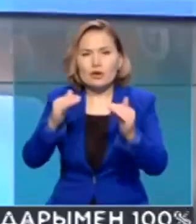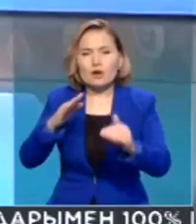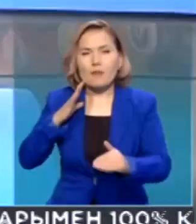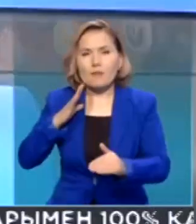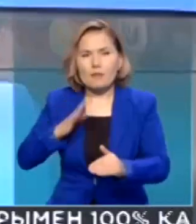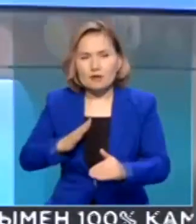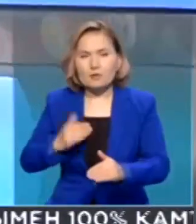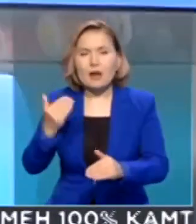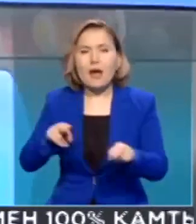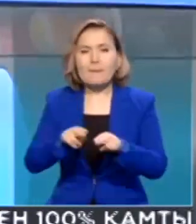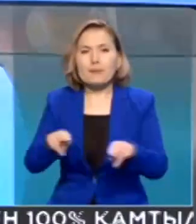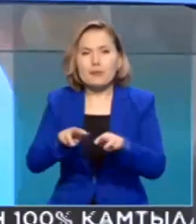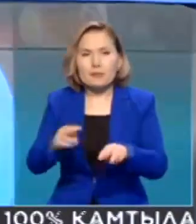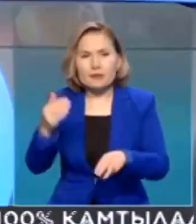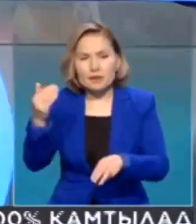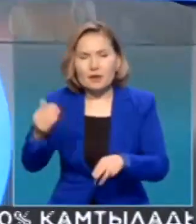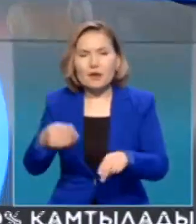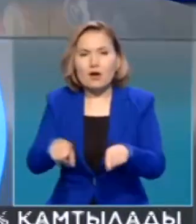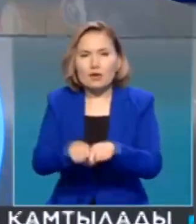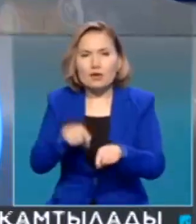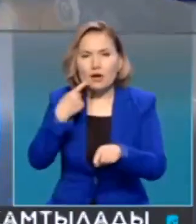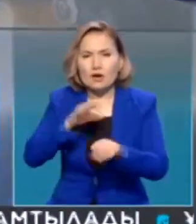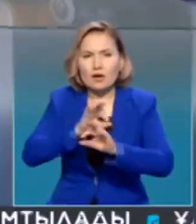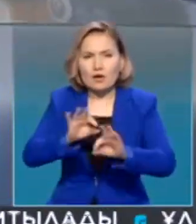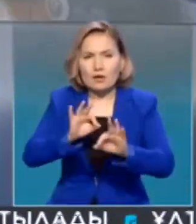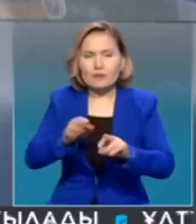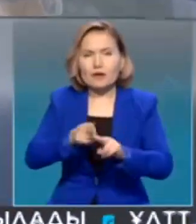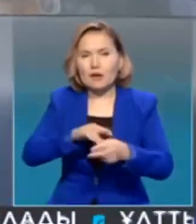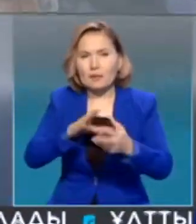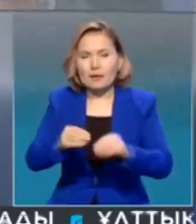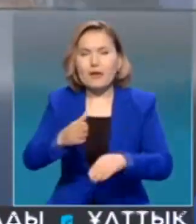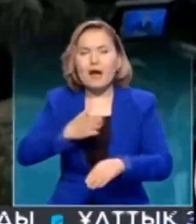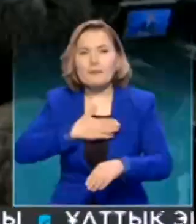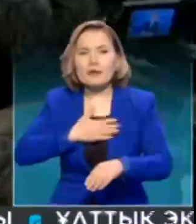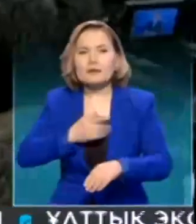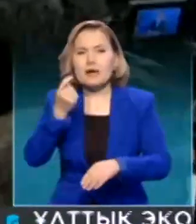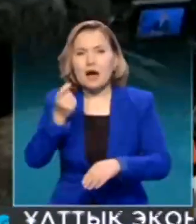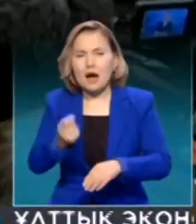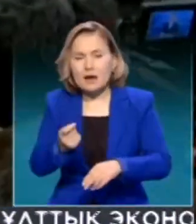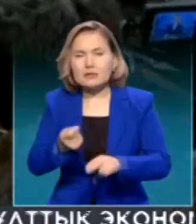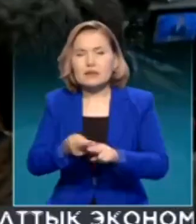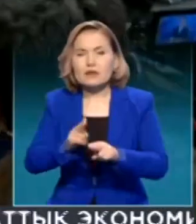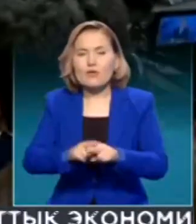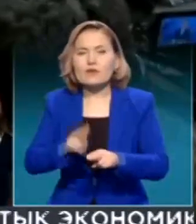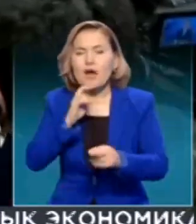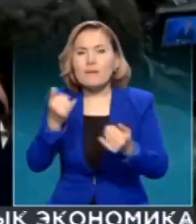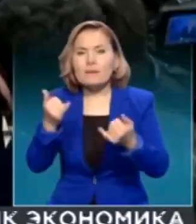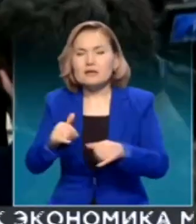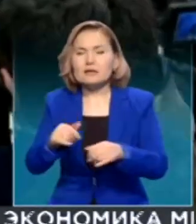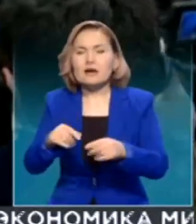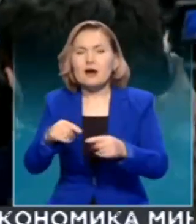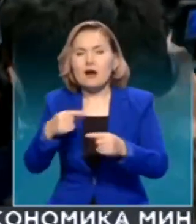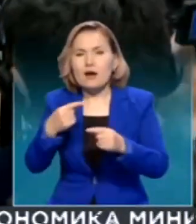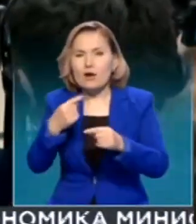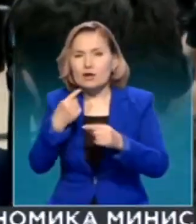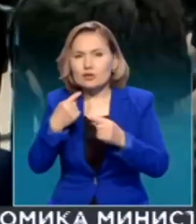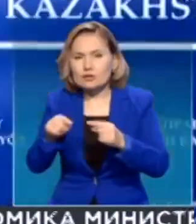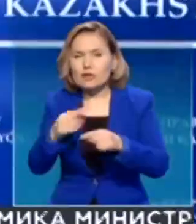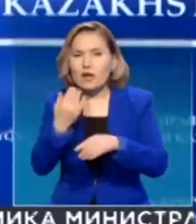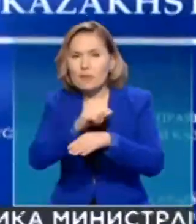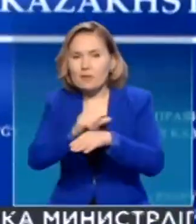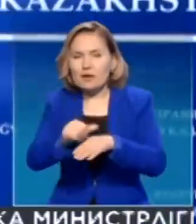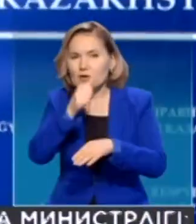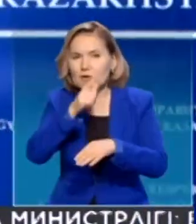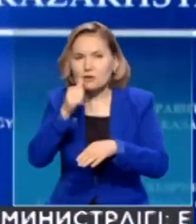болды. Премьер-министр Әлихан Смайылов осылай деді. Оның сөзінше, біздегі арзан отынды өзге елдің азаматтары түрлі тәсілмен сыртқа тасып